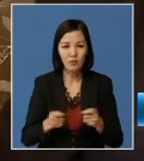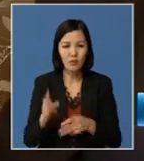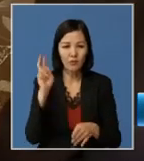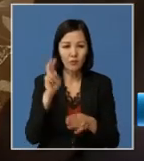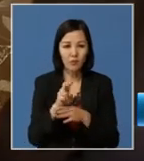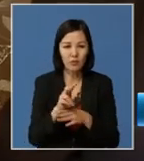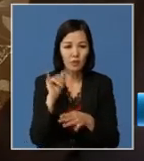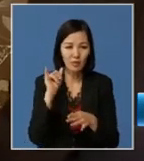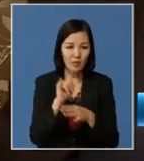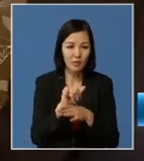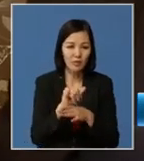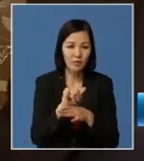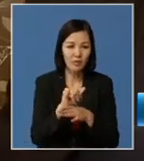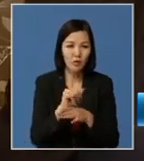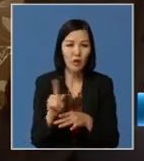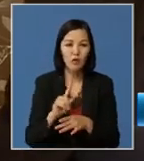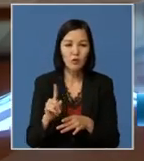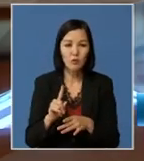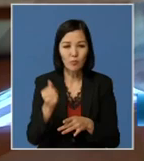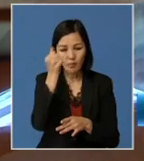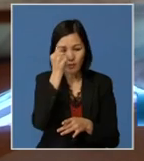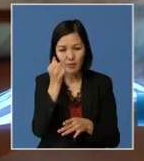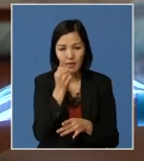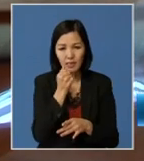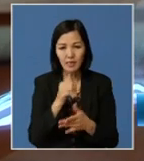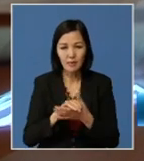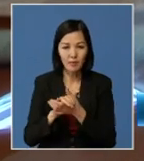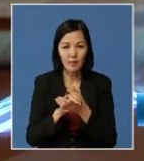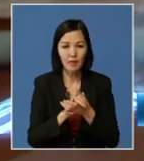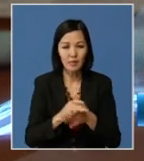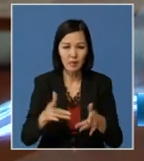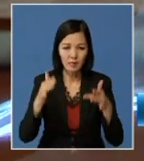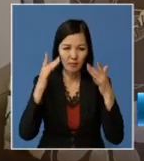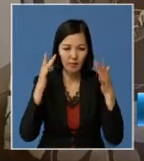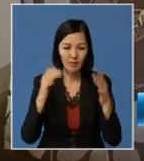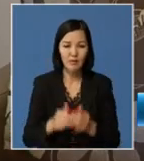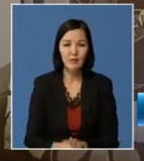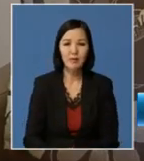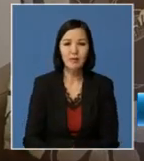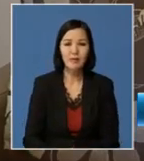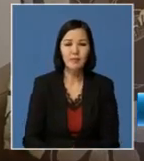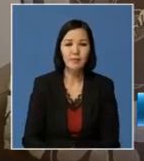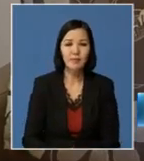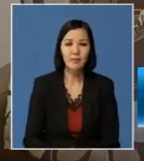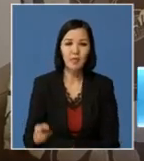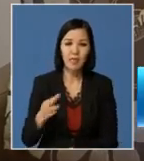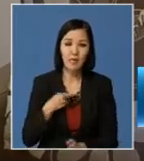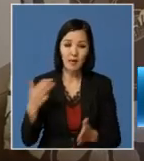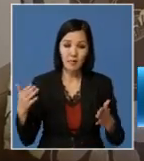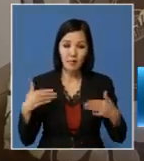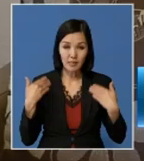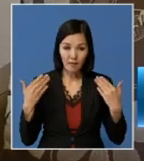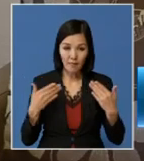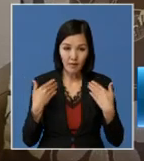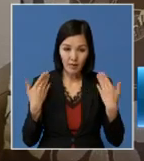наведывается в гости герою войны, чтобы еще раз поблагодарить за мирное небо над головой. Я поздравляю